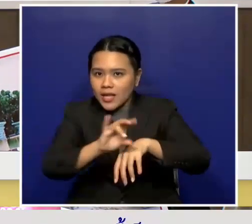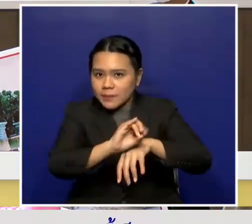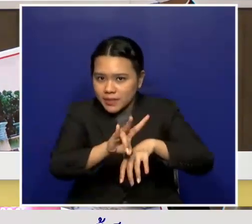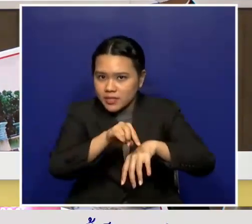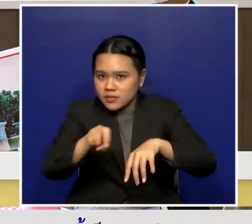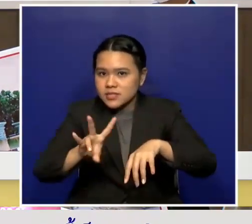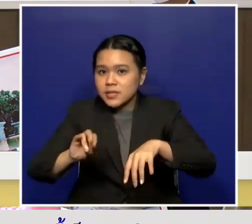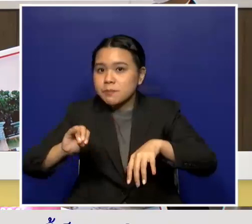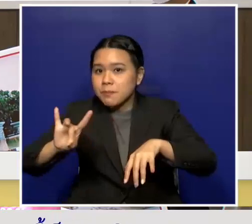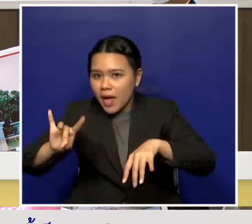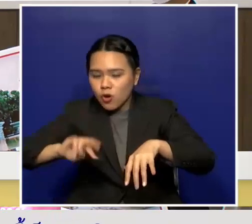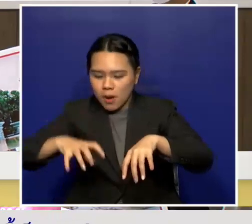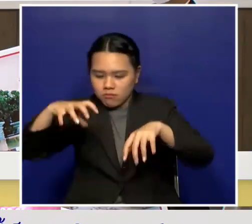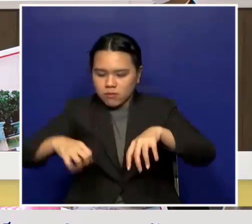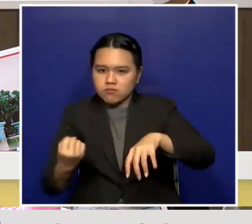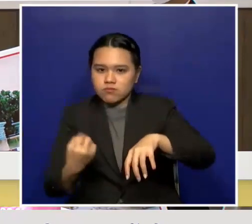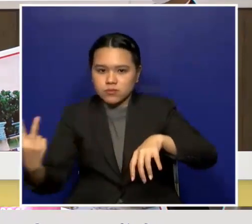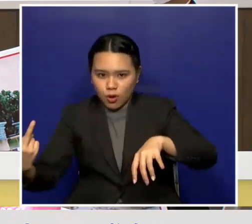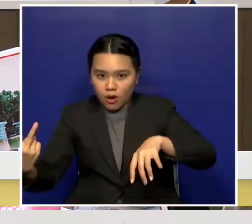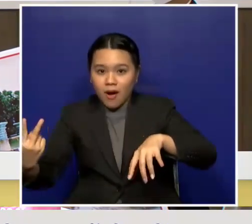115/77-78ปรากฏว่ารู้ไหมครับไปล้วงข้อมูลเนี่ย